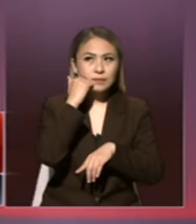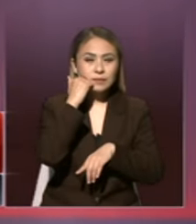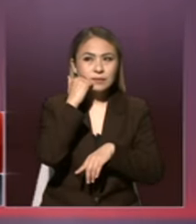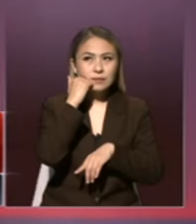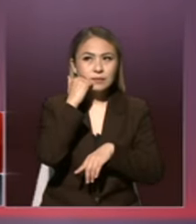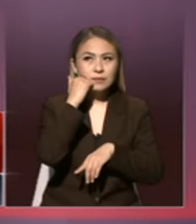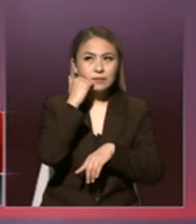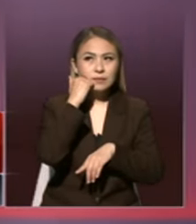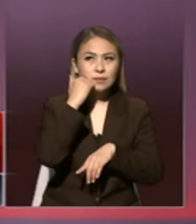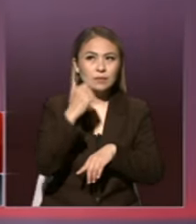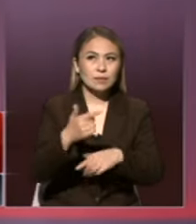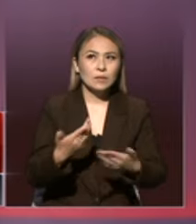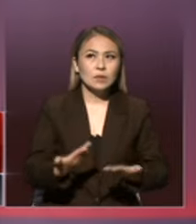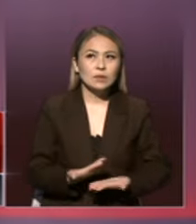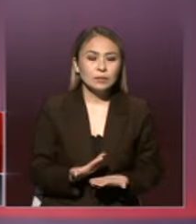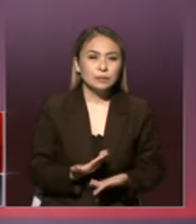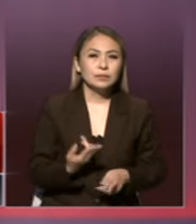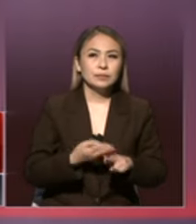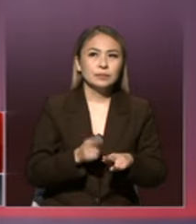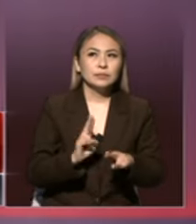ескірген. Бүгін жағдай осылай.